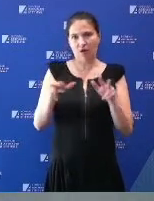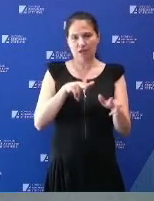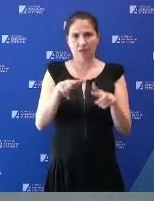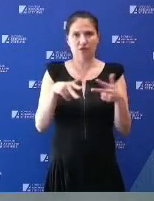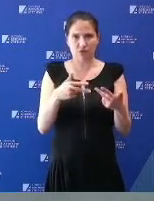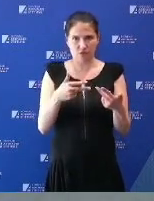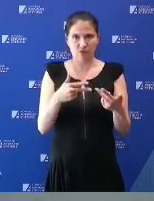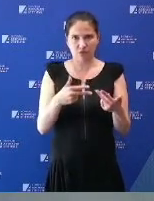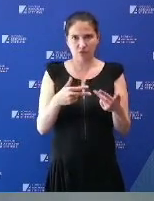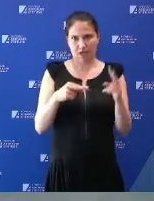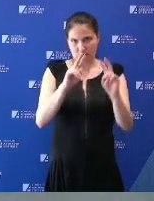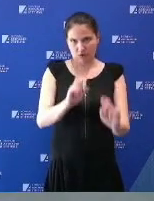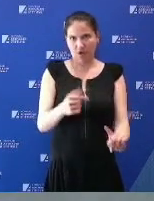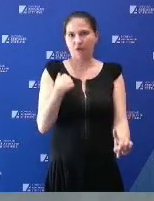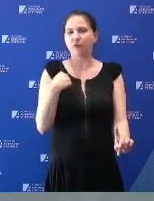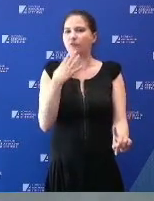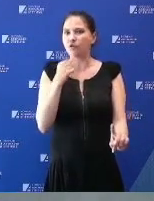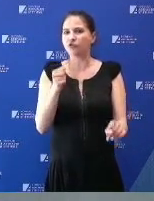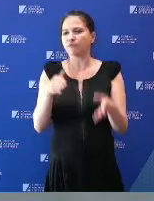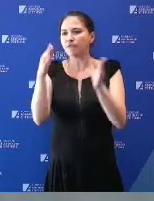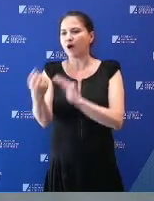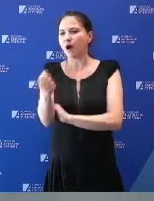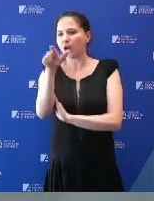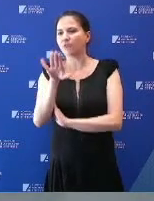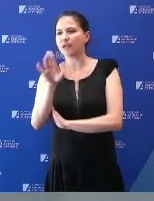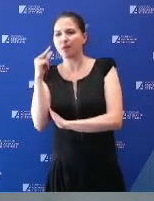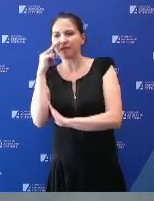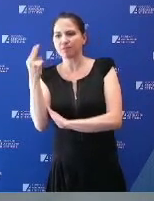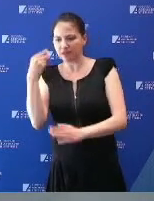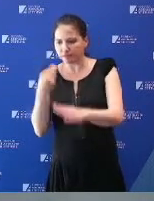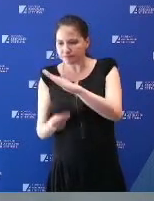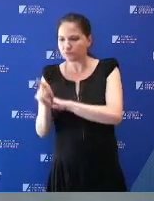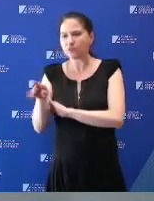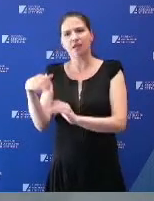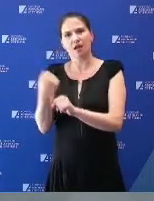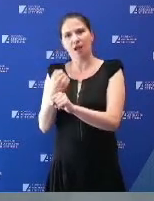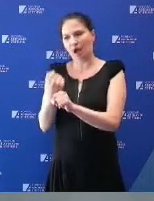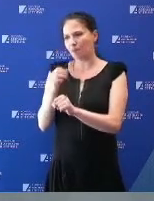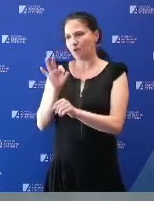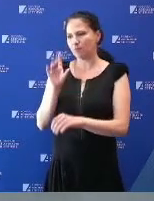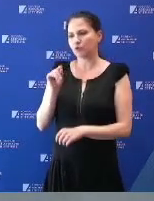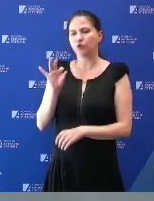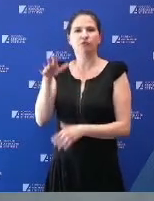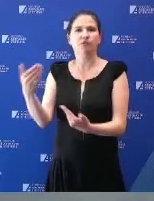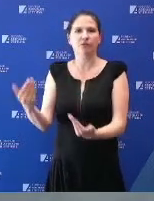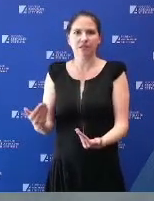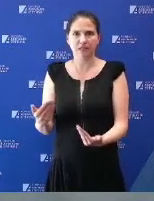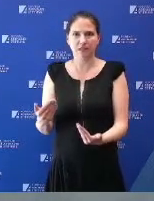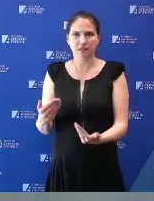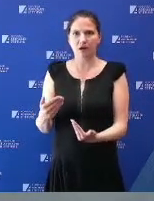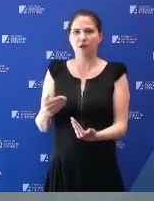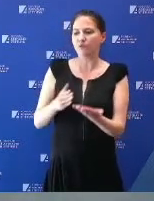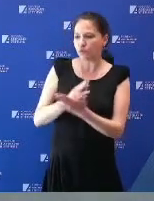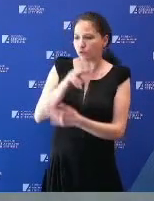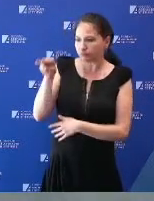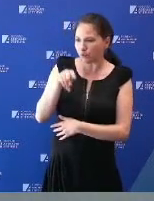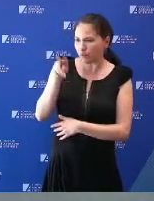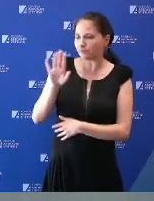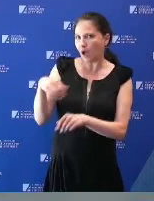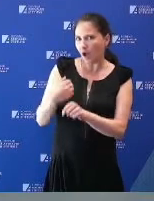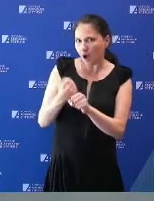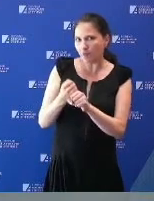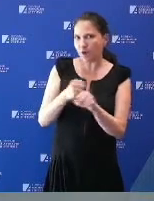ich, aus der Perspektive der Fachkräfte zu verstehen, was ihre Arbeit für sie bedeutet. Durch sorgfältige Beobachtung Ihrer Arbeitspraktiken und